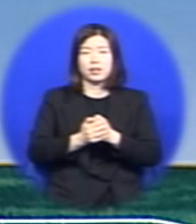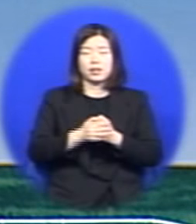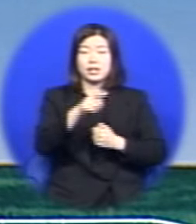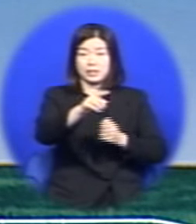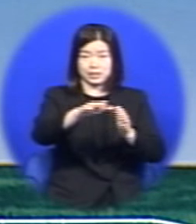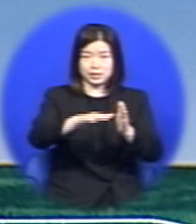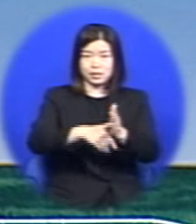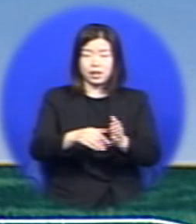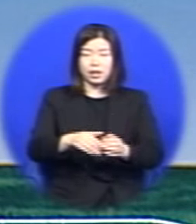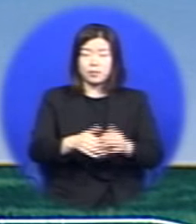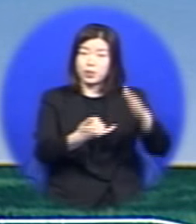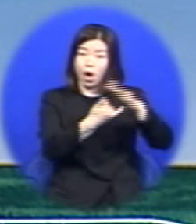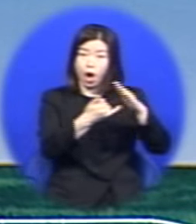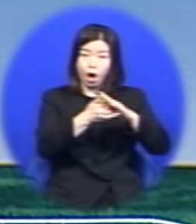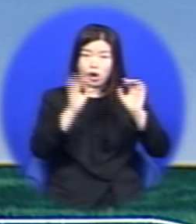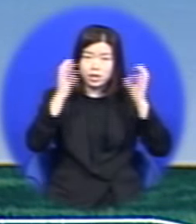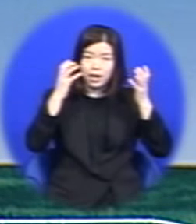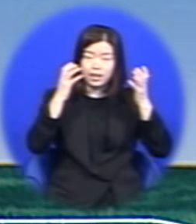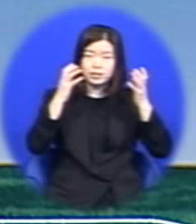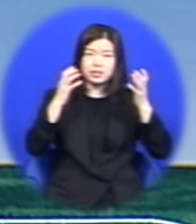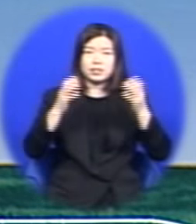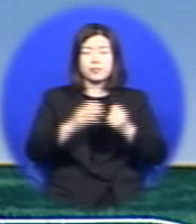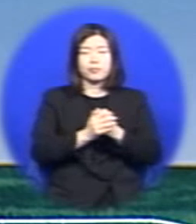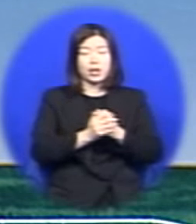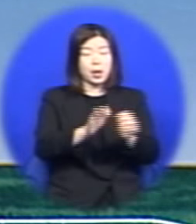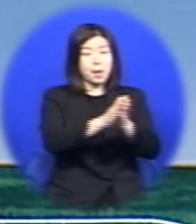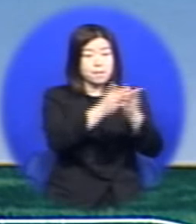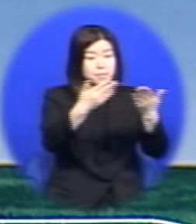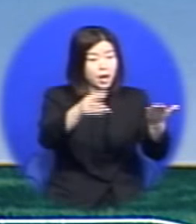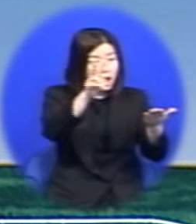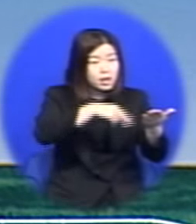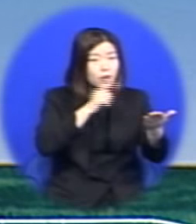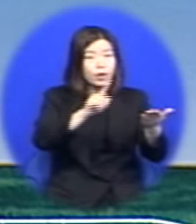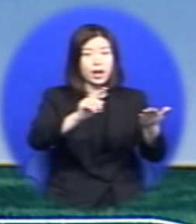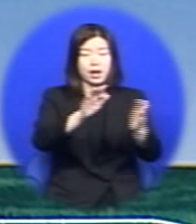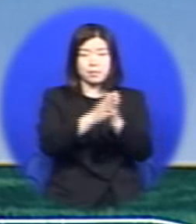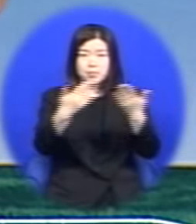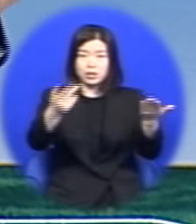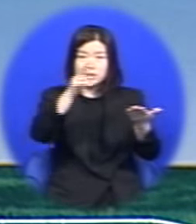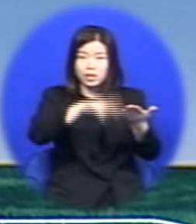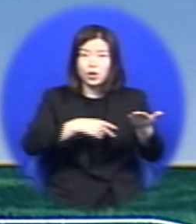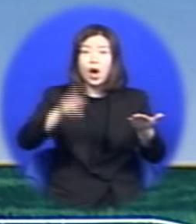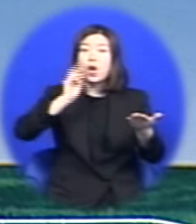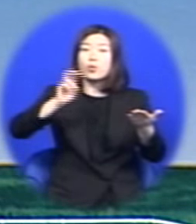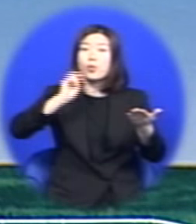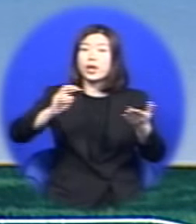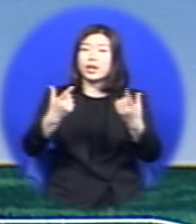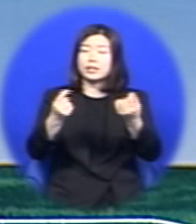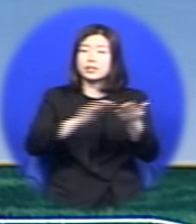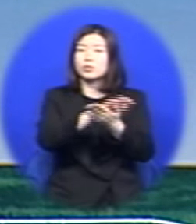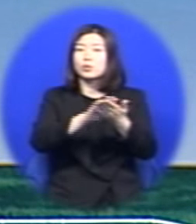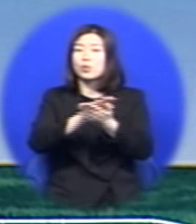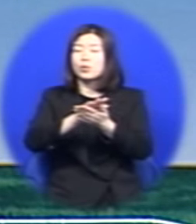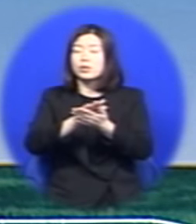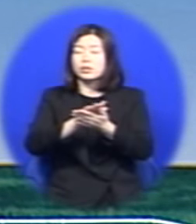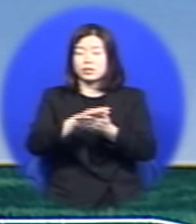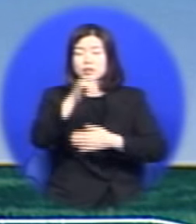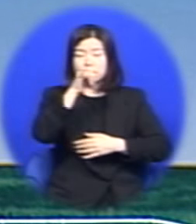그때 어린아이들이 펼쳐서 읽어라, 펼쳐서 읽어라 이런 식의 노래를 부르는 듯한 소리가